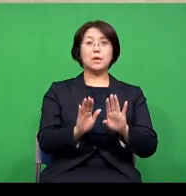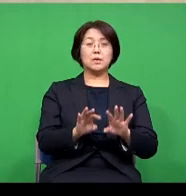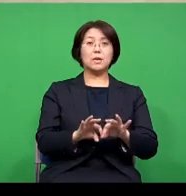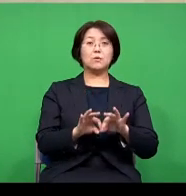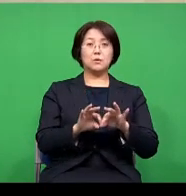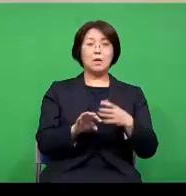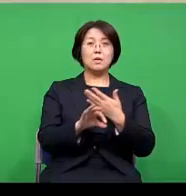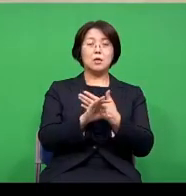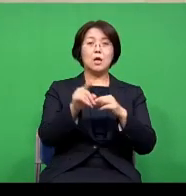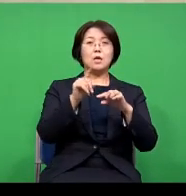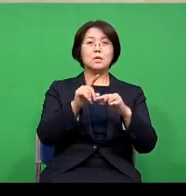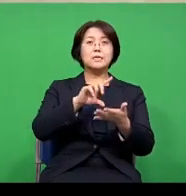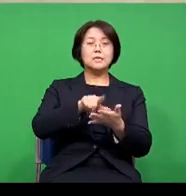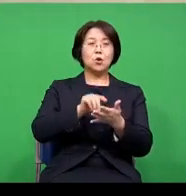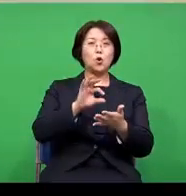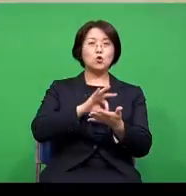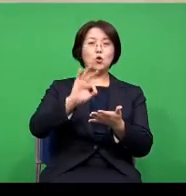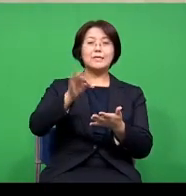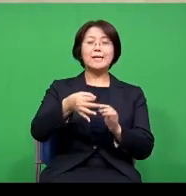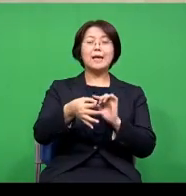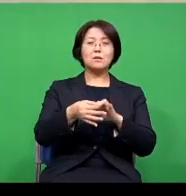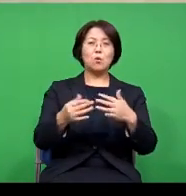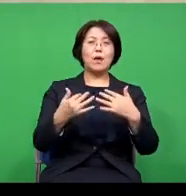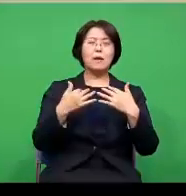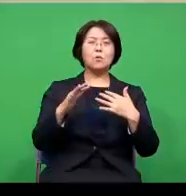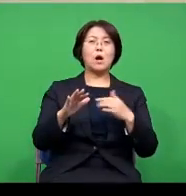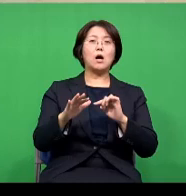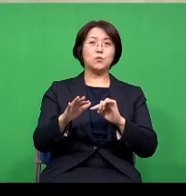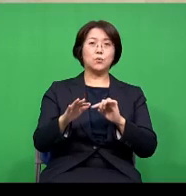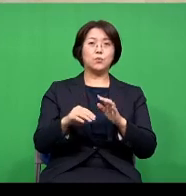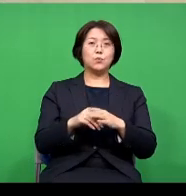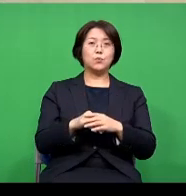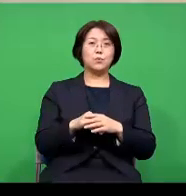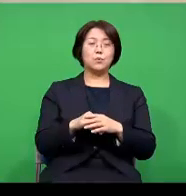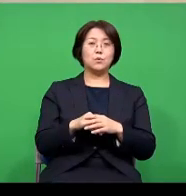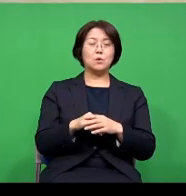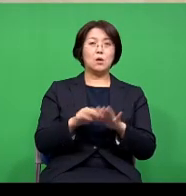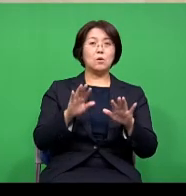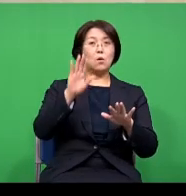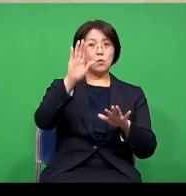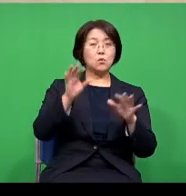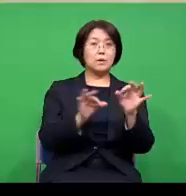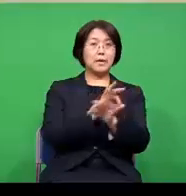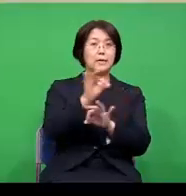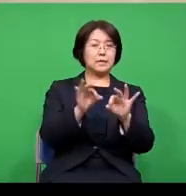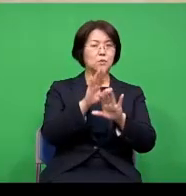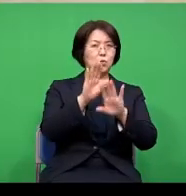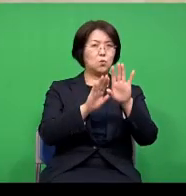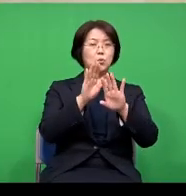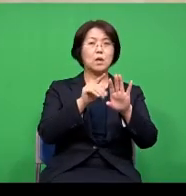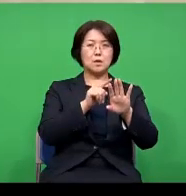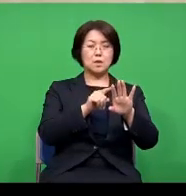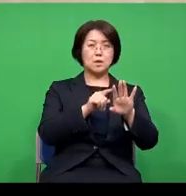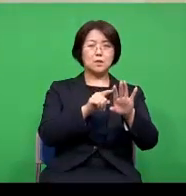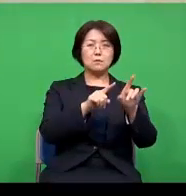あ、例えば地方消費税なんかにも影響してくると思いますけれども、まだ今後の経済動向、